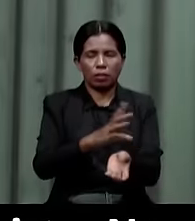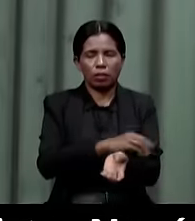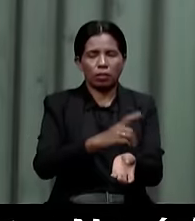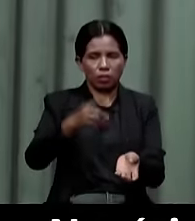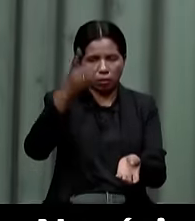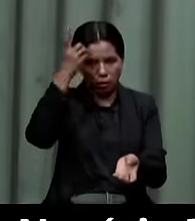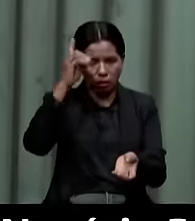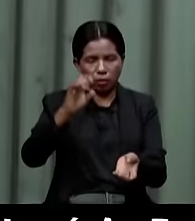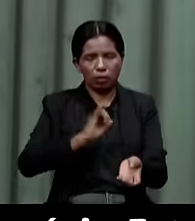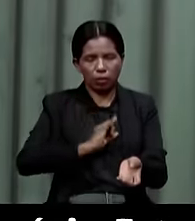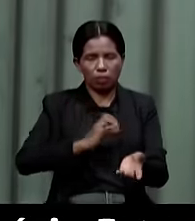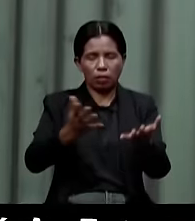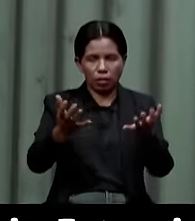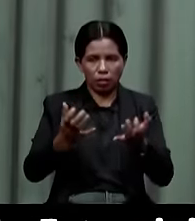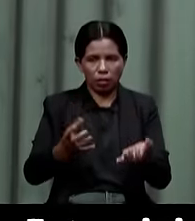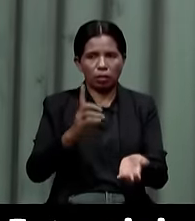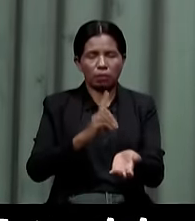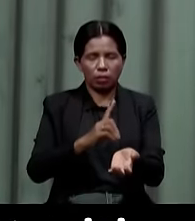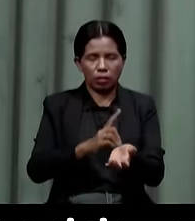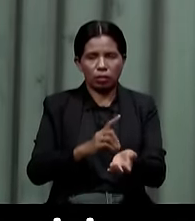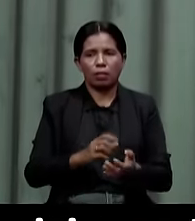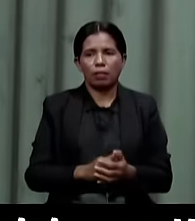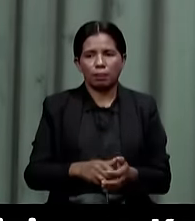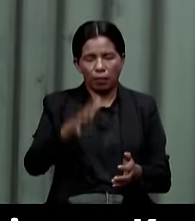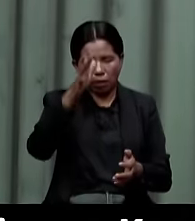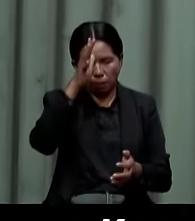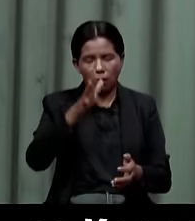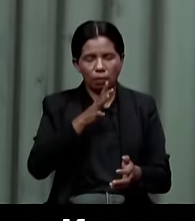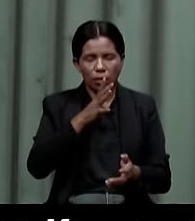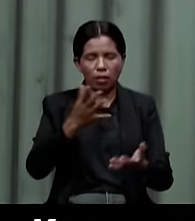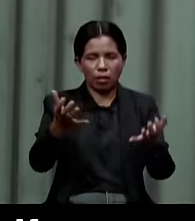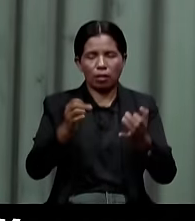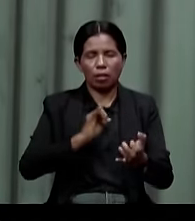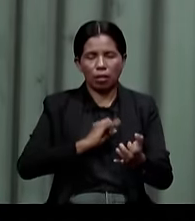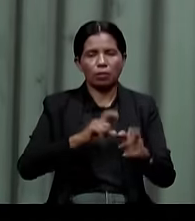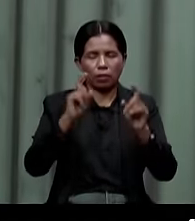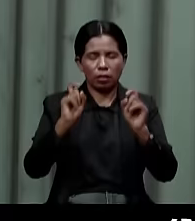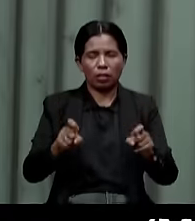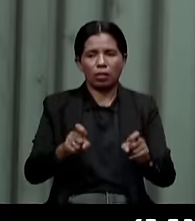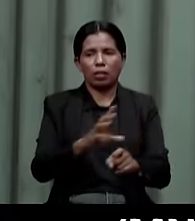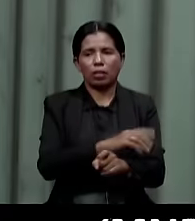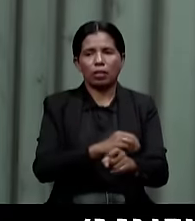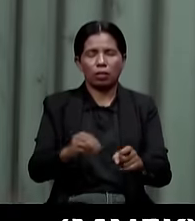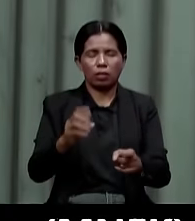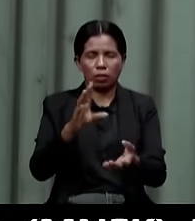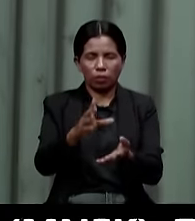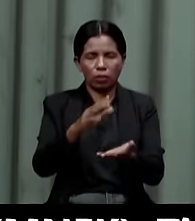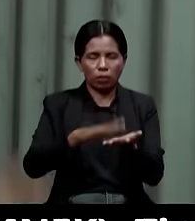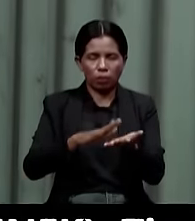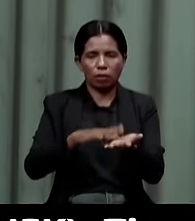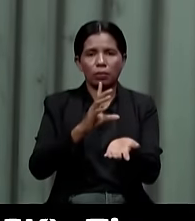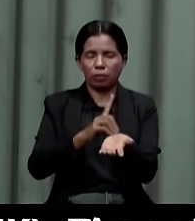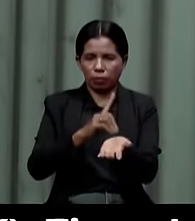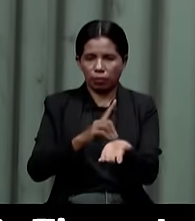ne hama karak da medicina ne pai ho main akarak los jen one ting futi medicina.